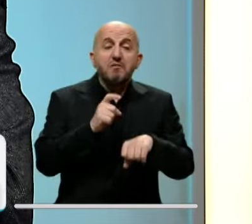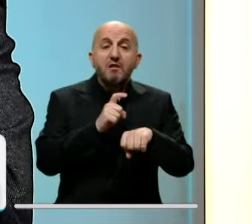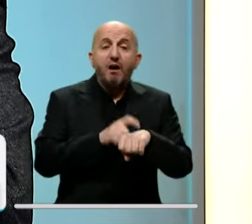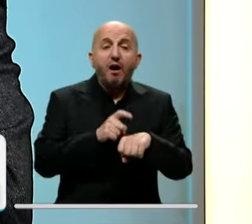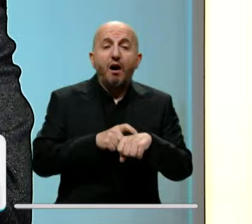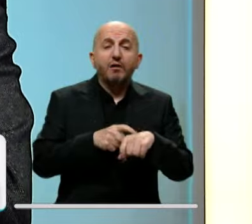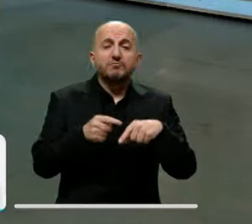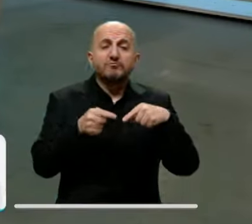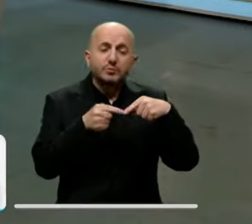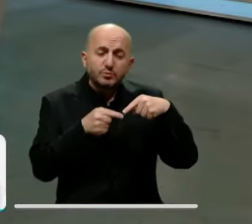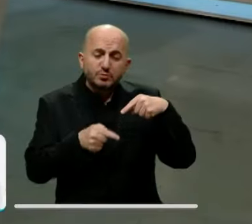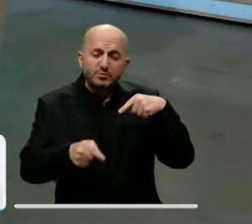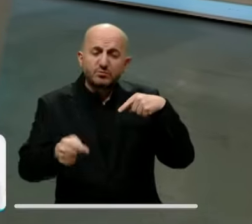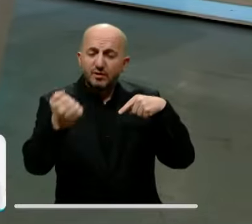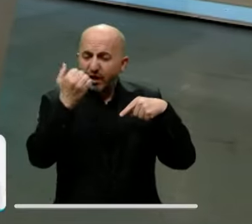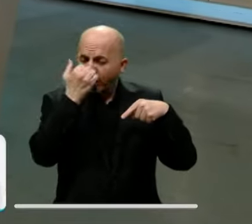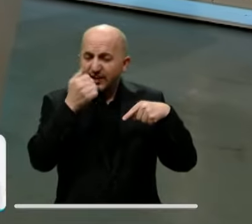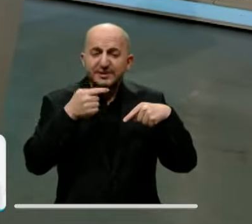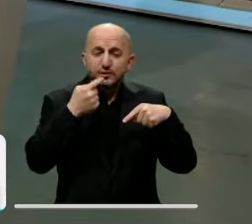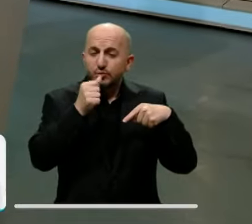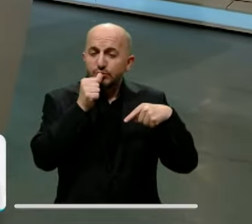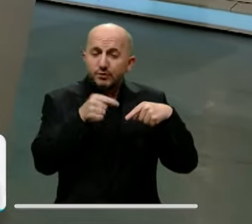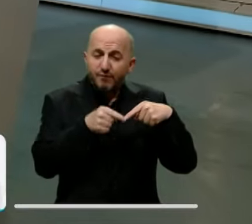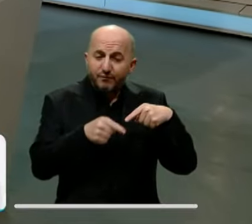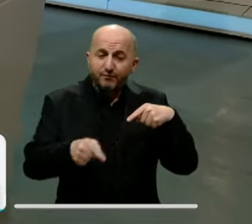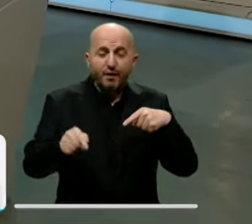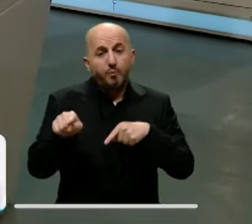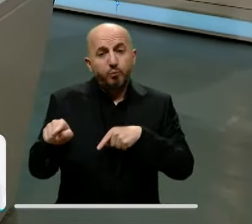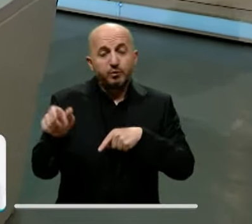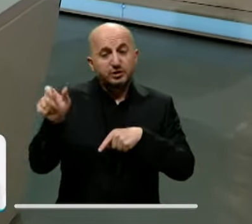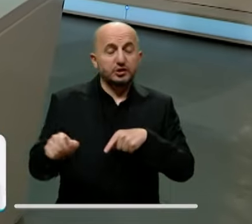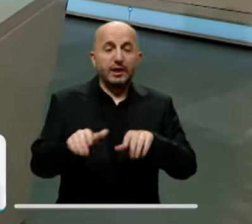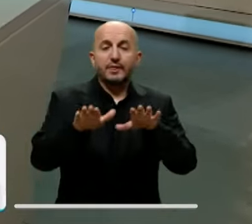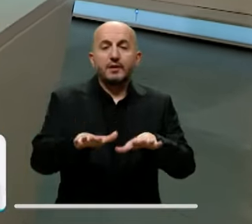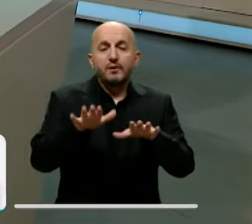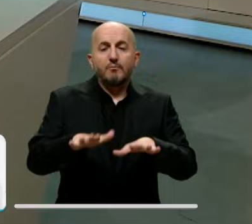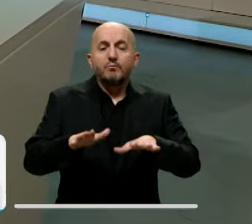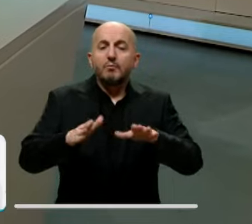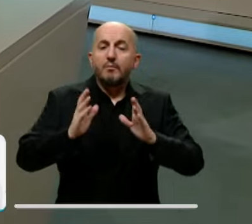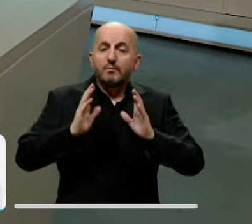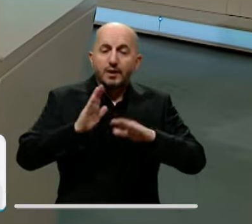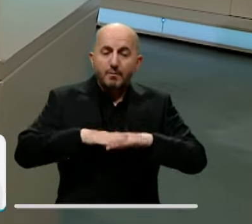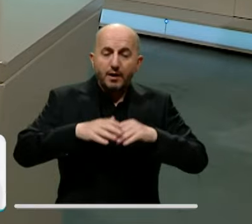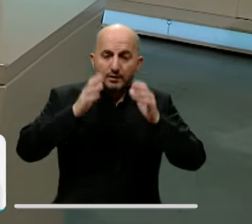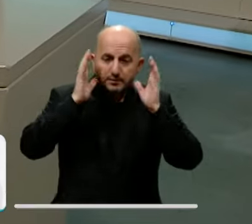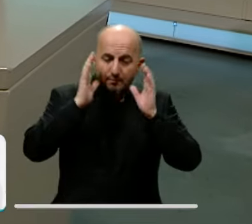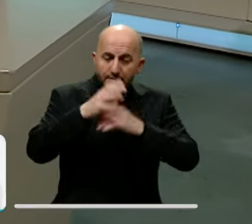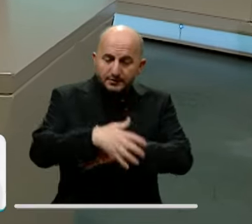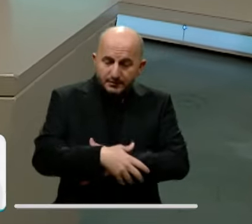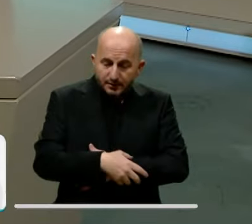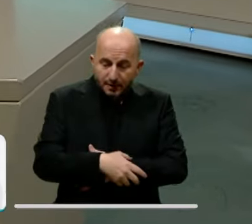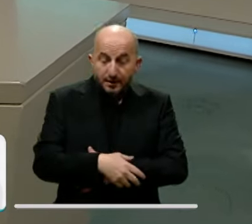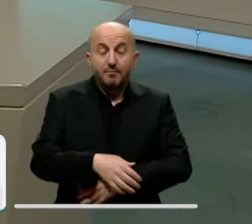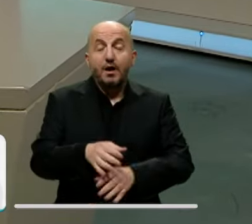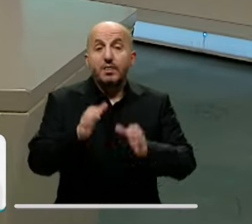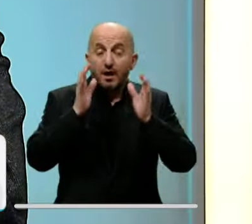irin akıyor E tabii bu Bu kardeşimiz de teyemmüm ederek namazını kılar Yani bir şekilde namaz